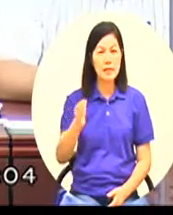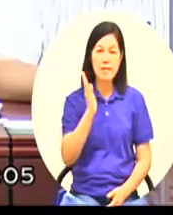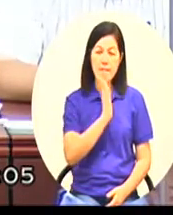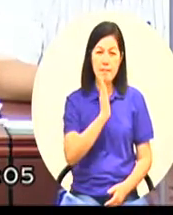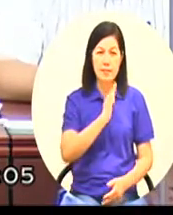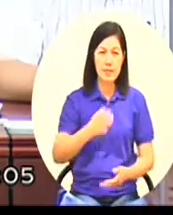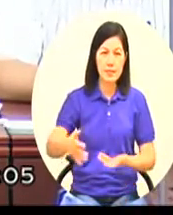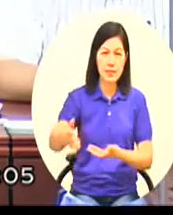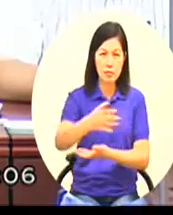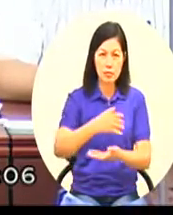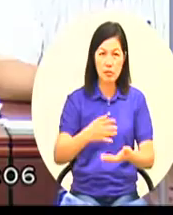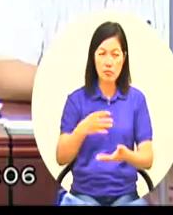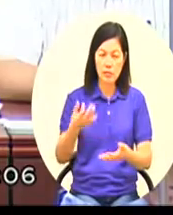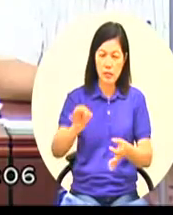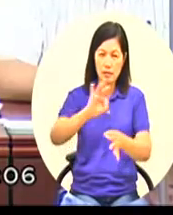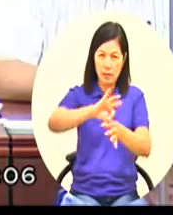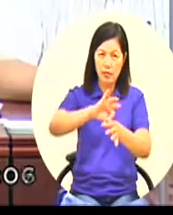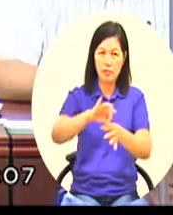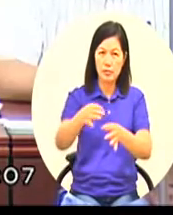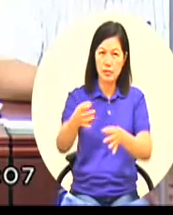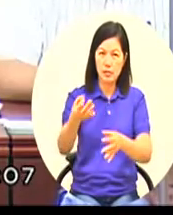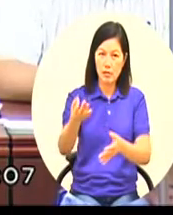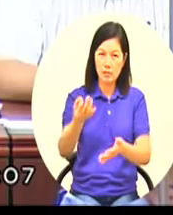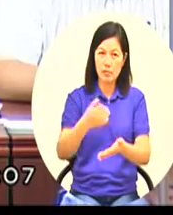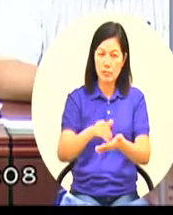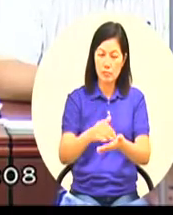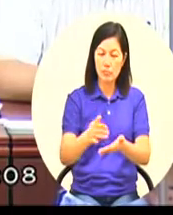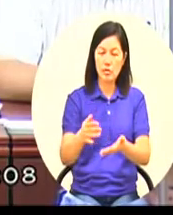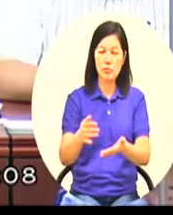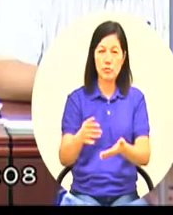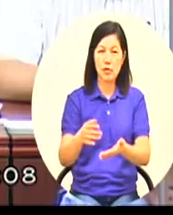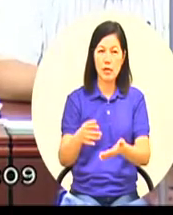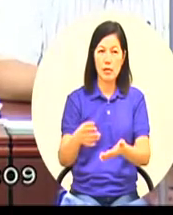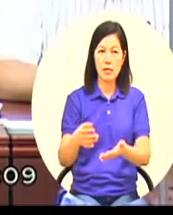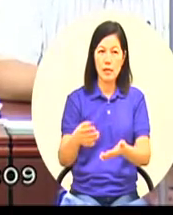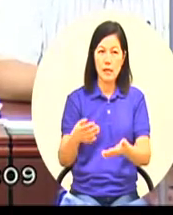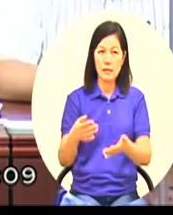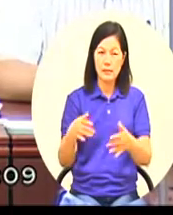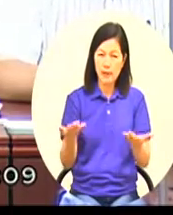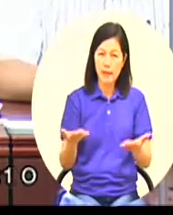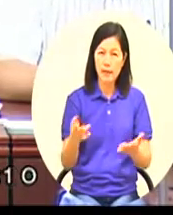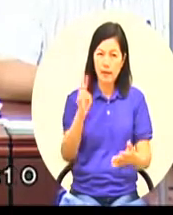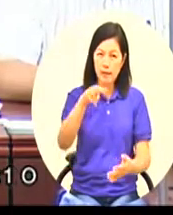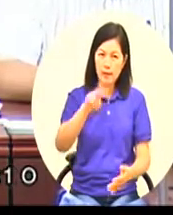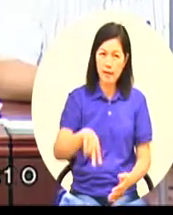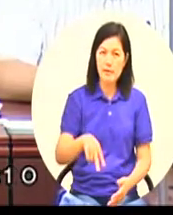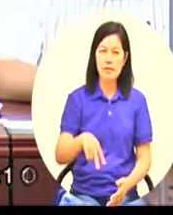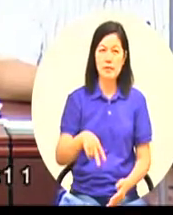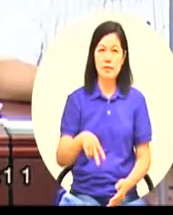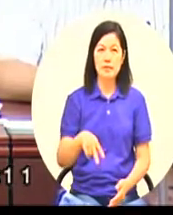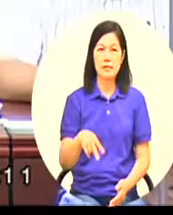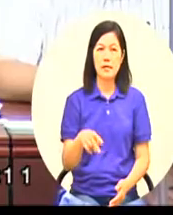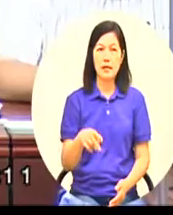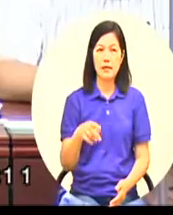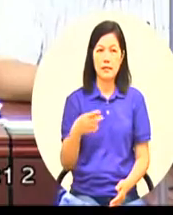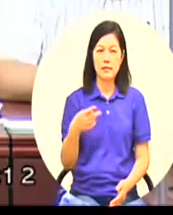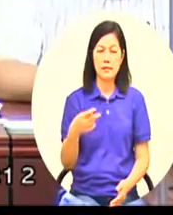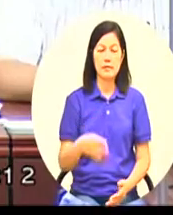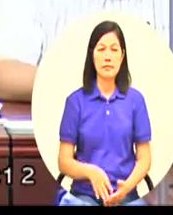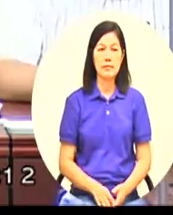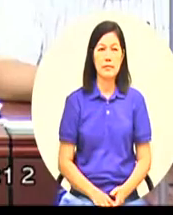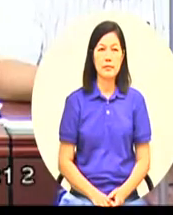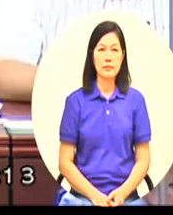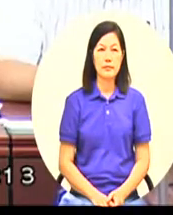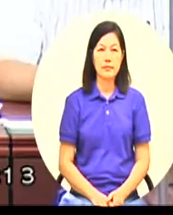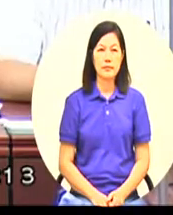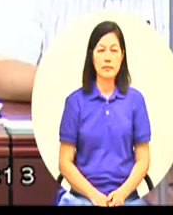价格。那在过去来讲，可能有大概在2000块左右的这样的一个价格。那